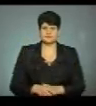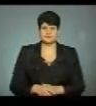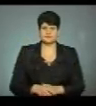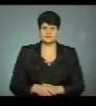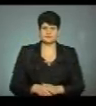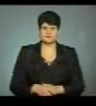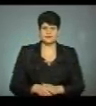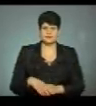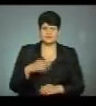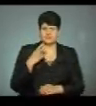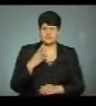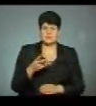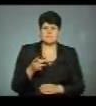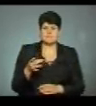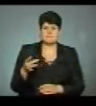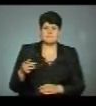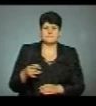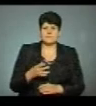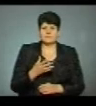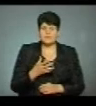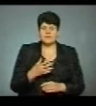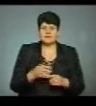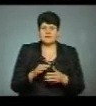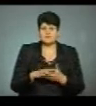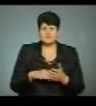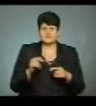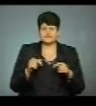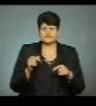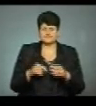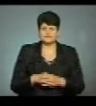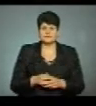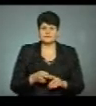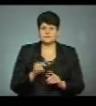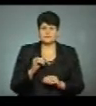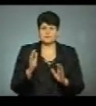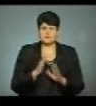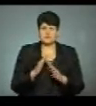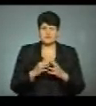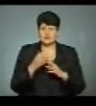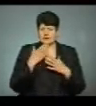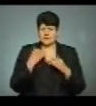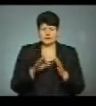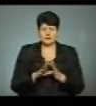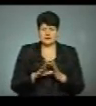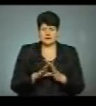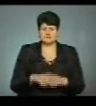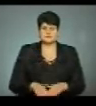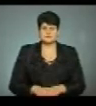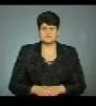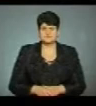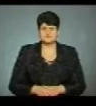тут вже, бачите, вже мокро, і воно туди далі тече. Через негоду в селі також немає світла, каже Ярослав